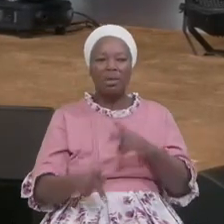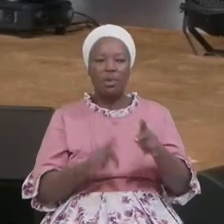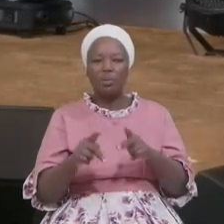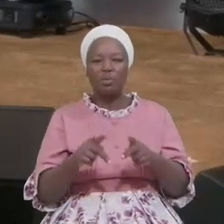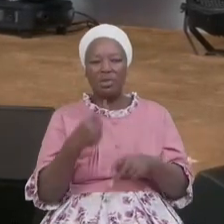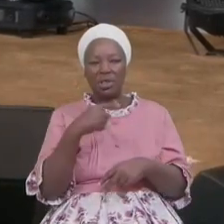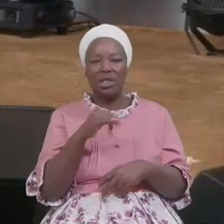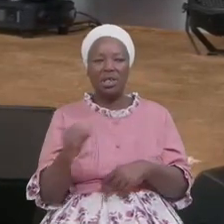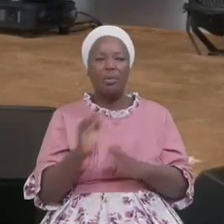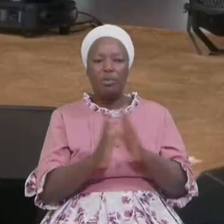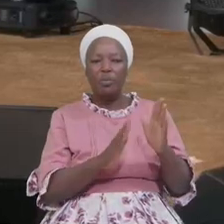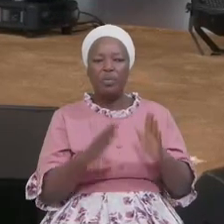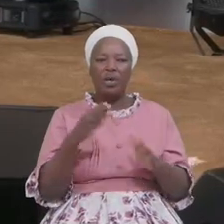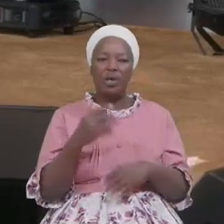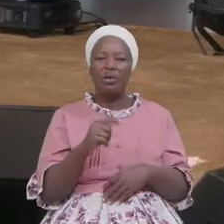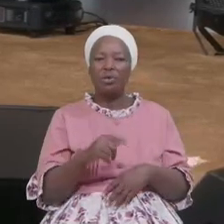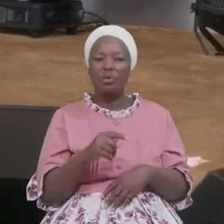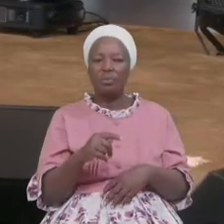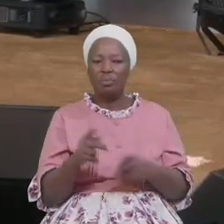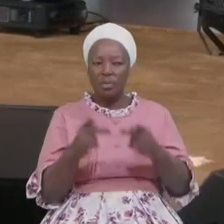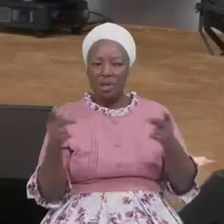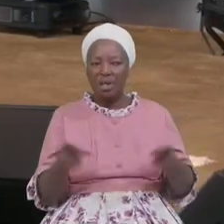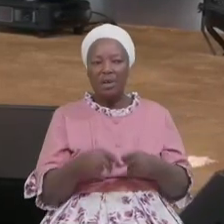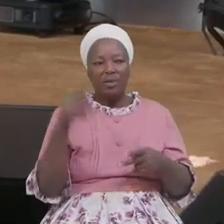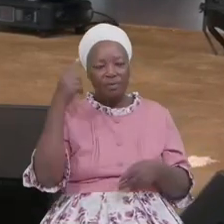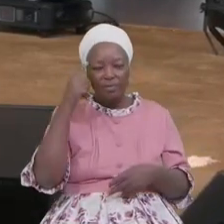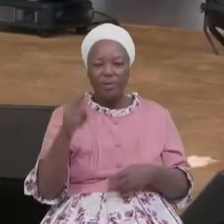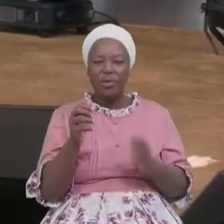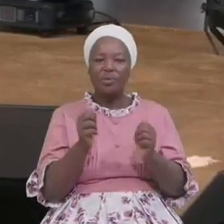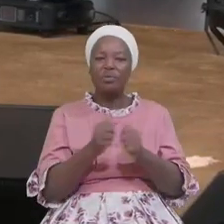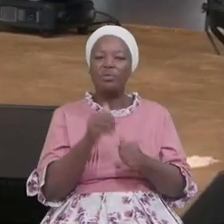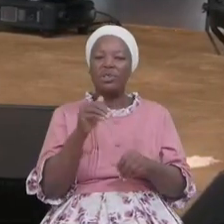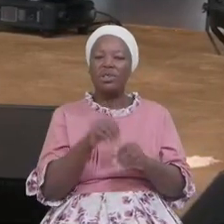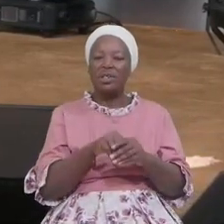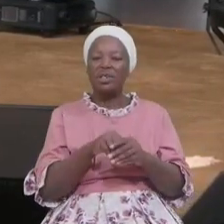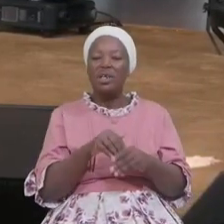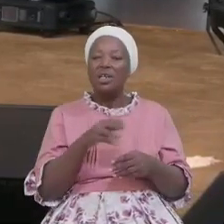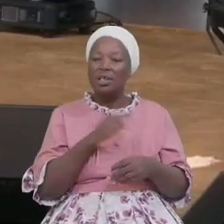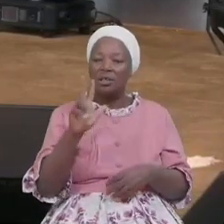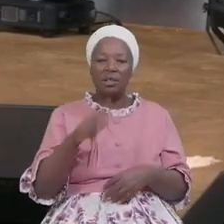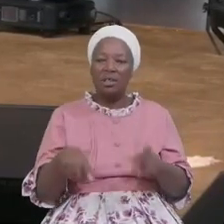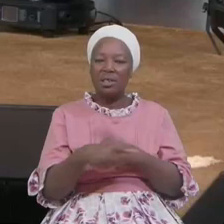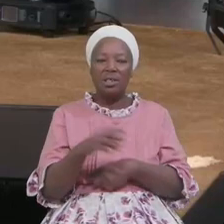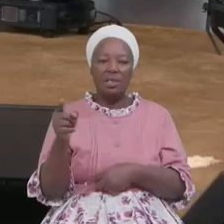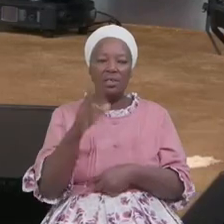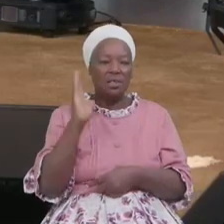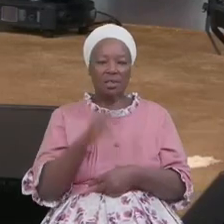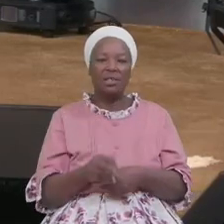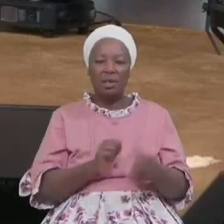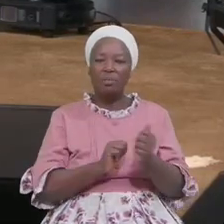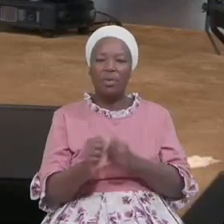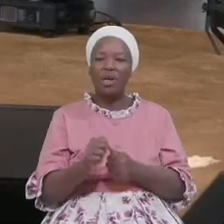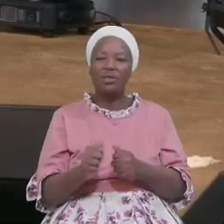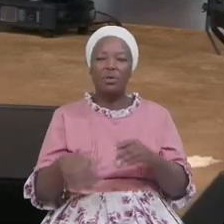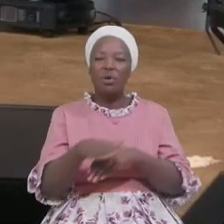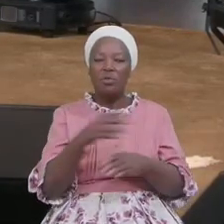des provisions, car dans 3 jours, vous passerez ce Jourdain pour aller conquérir le pays